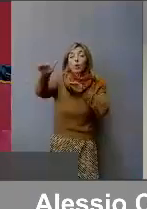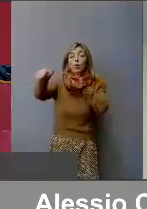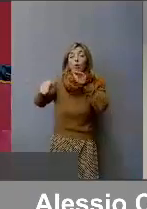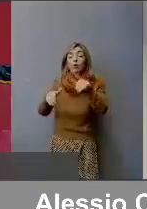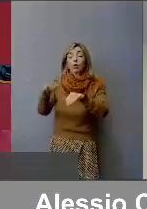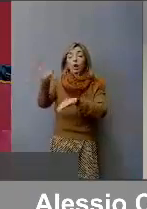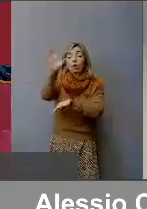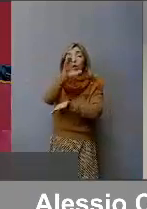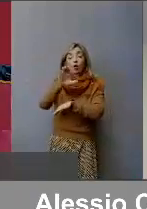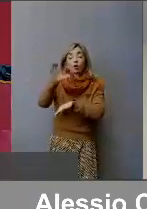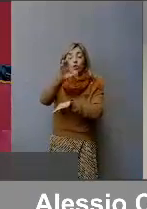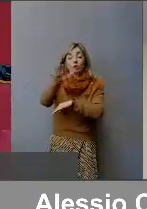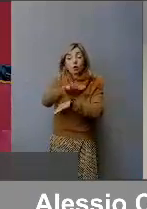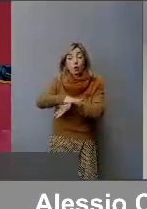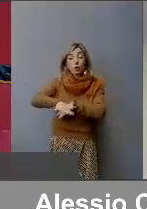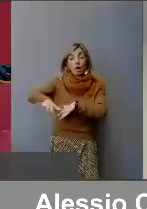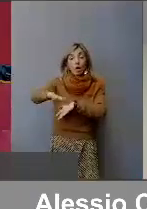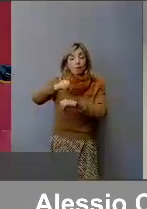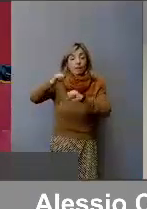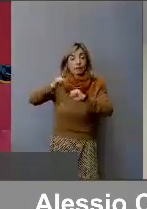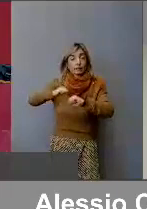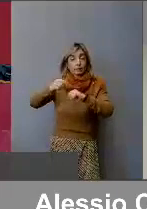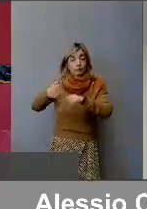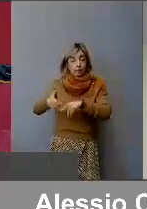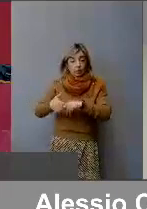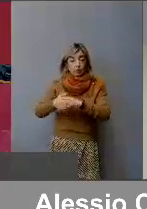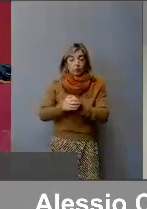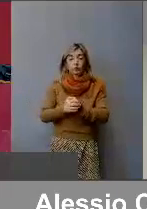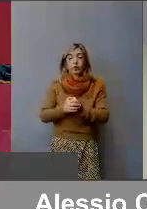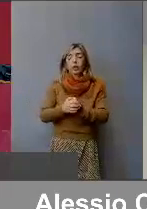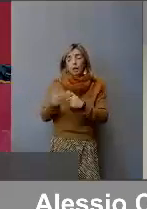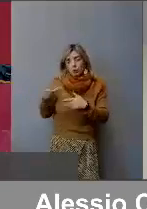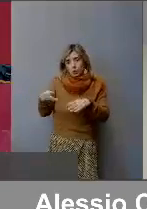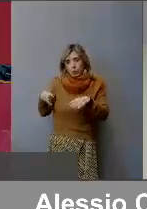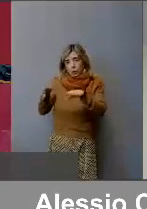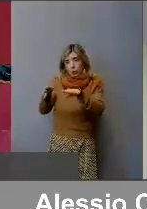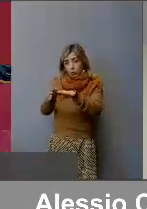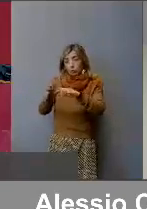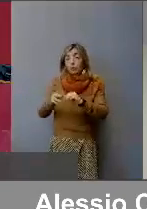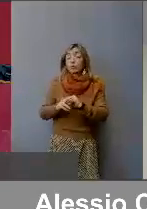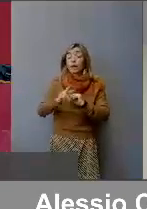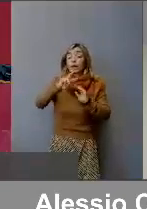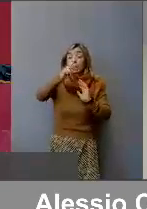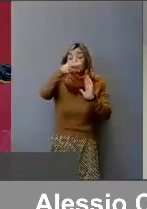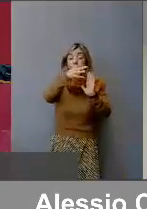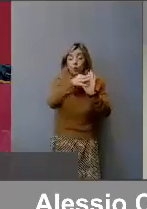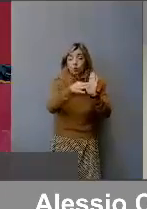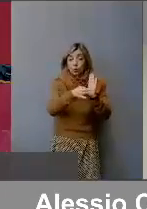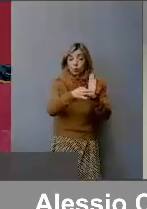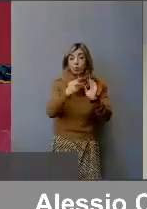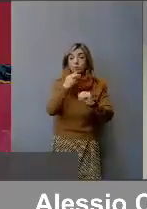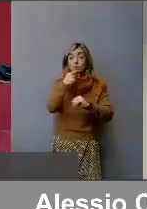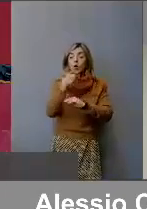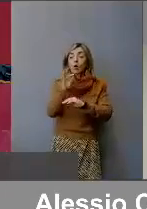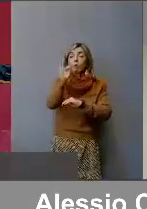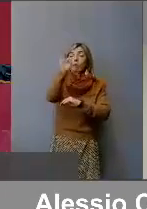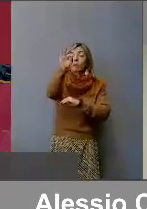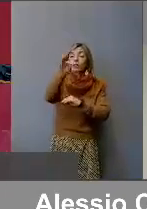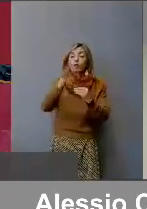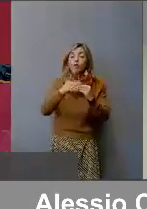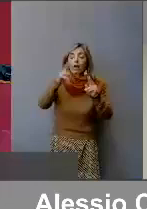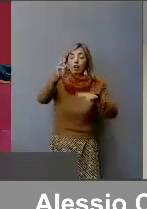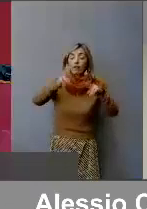o concluso presidente perché il secondo punto dell'osservatorio dice che ha finalità a fare valutazioni sui dati statistici ed